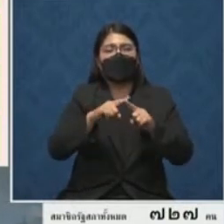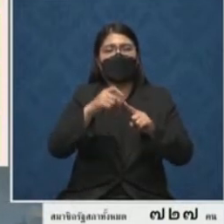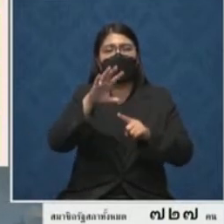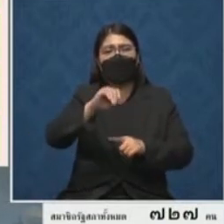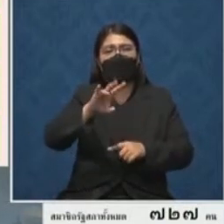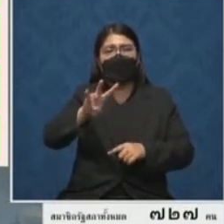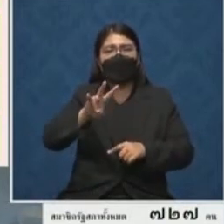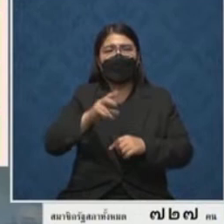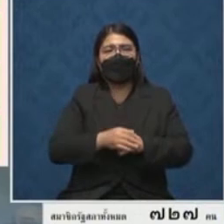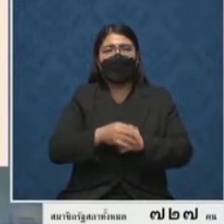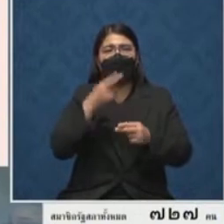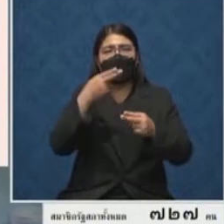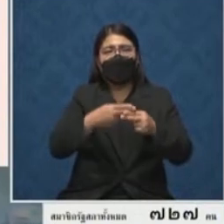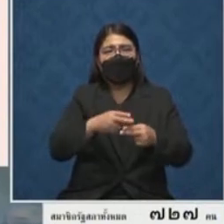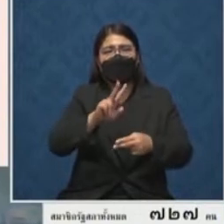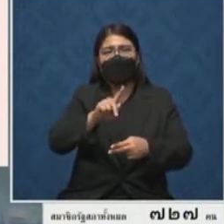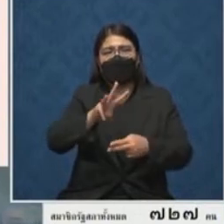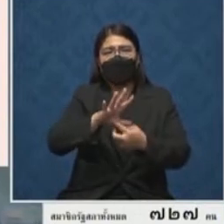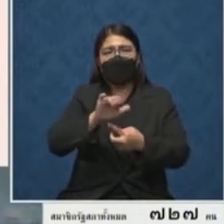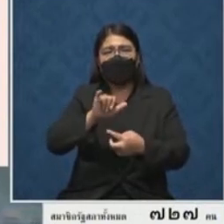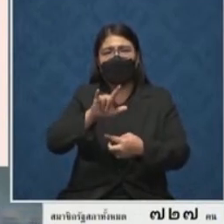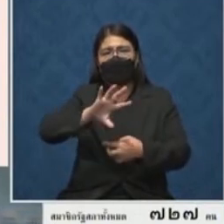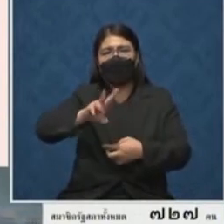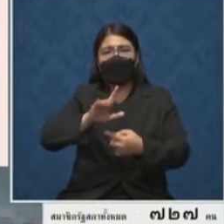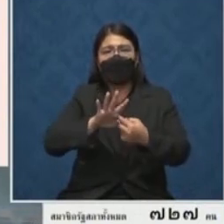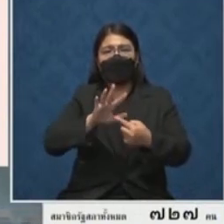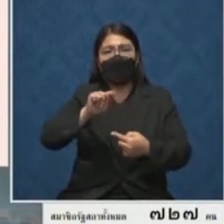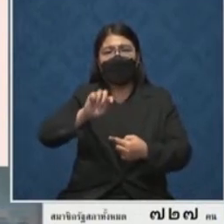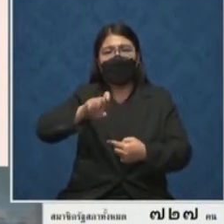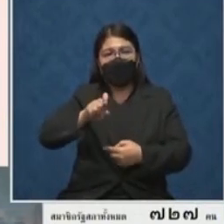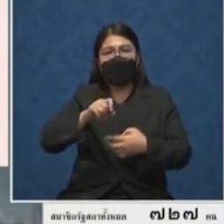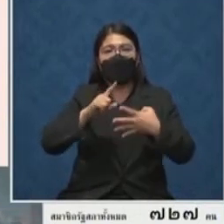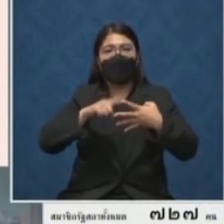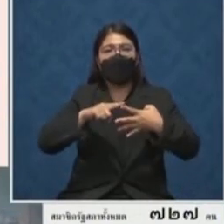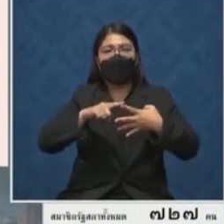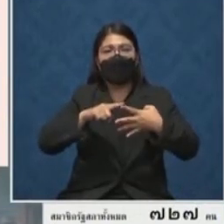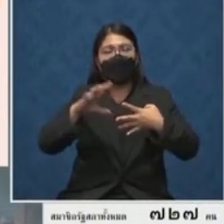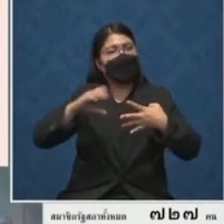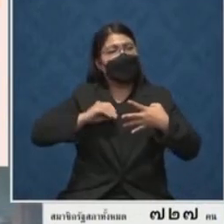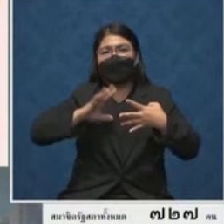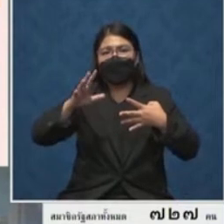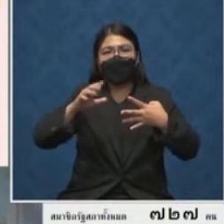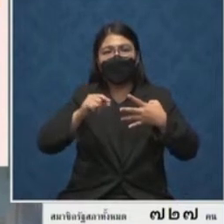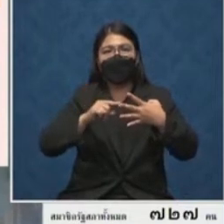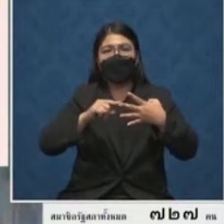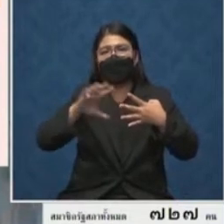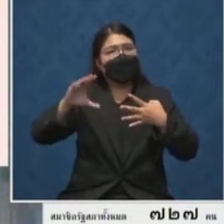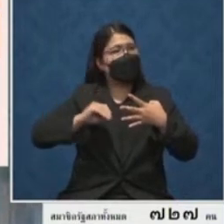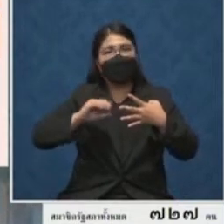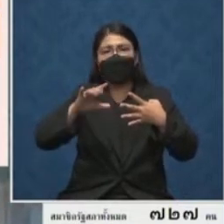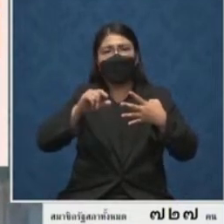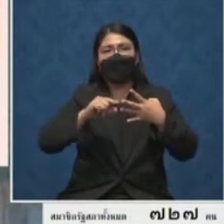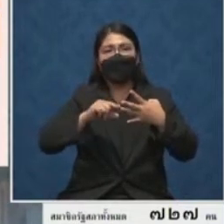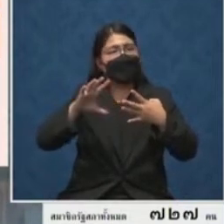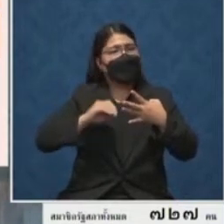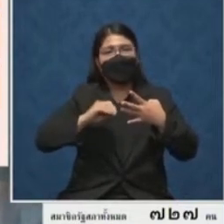47นายขวัญชาติวงสุภลานัน ท์1ไม่รับหลักการ2ไม่รับหลักการ3